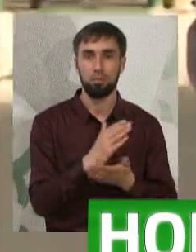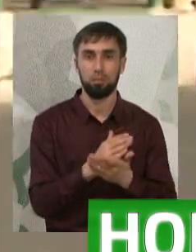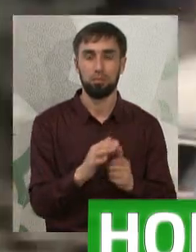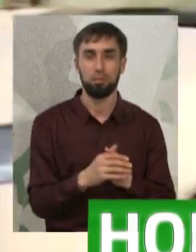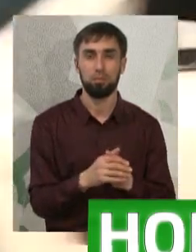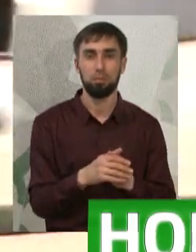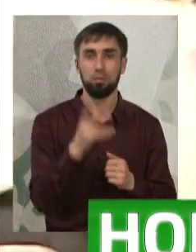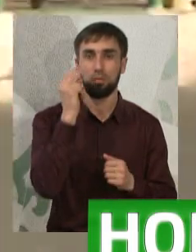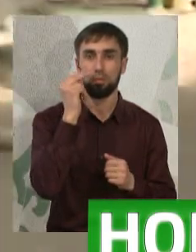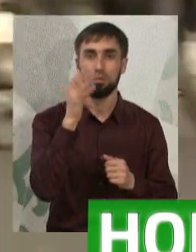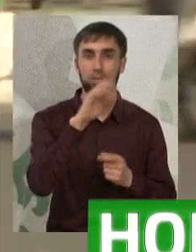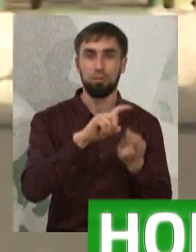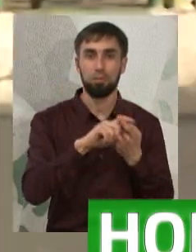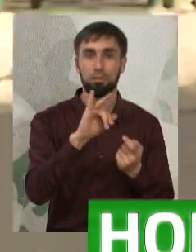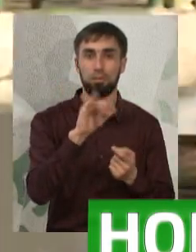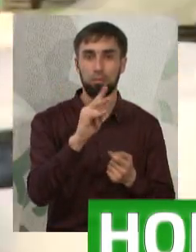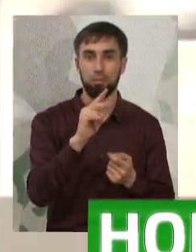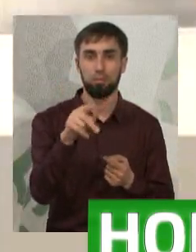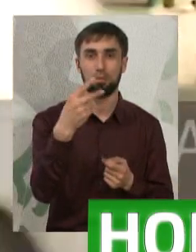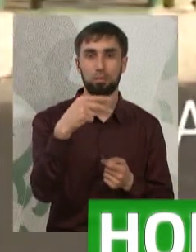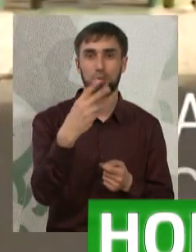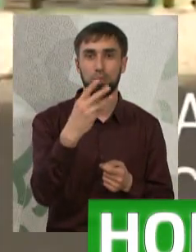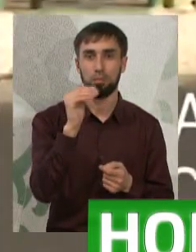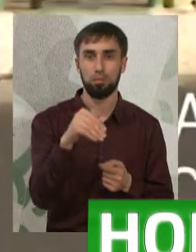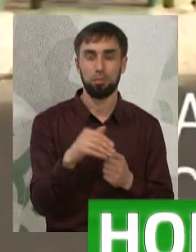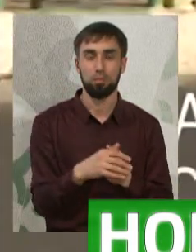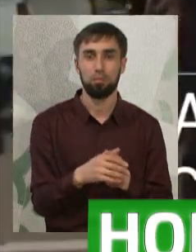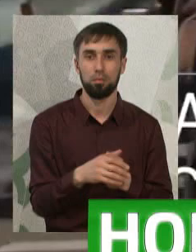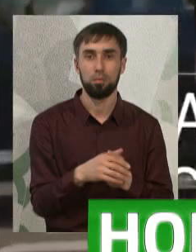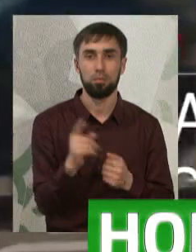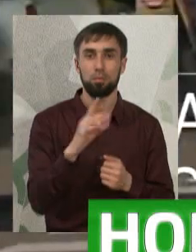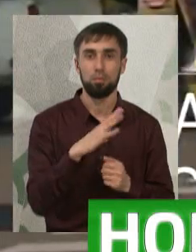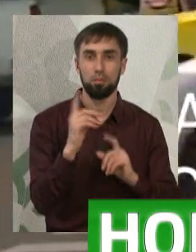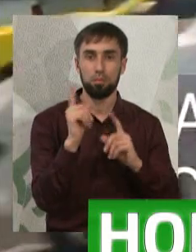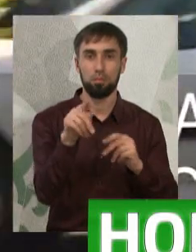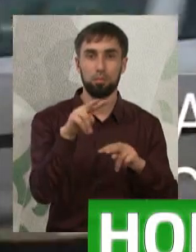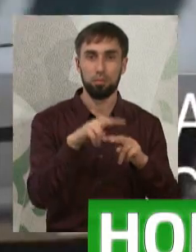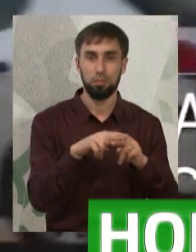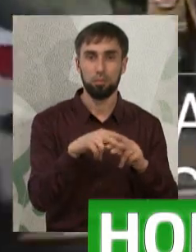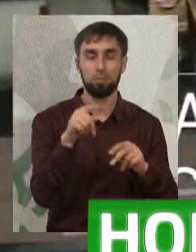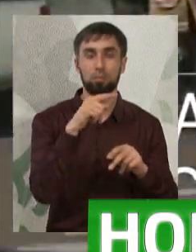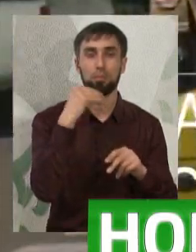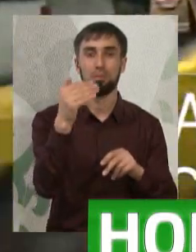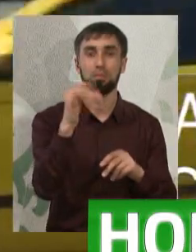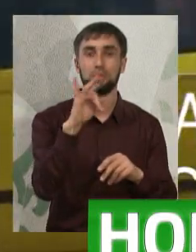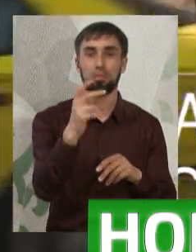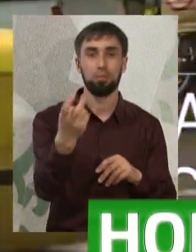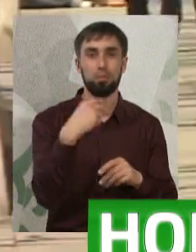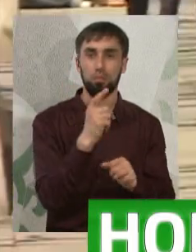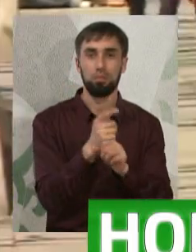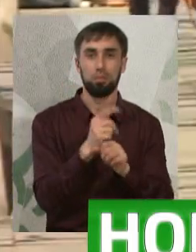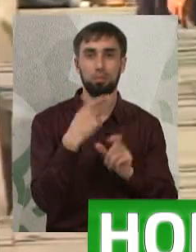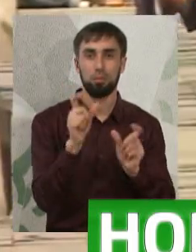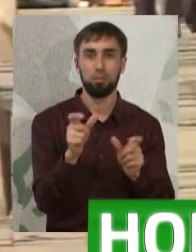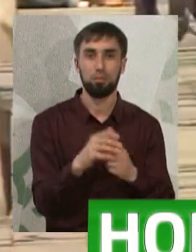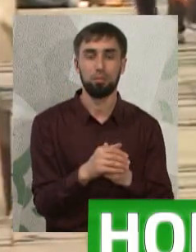Число случаев заражения в Иране достигло 23 тысяч. Въезд гражданам исламской страны в Россию запрещен. Количество жертв